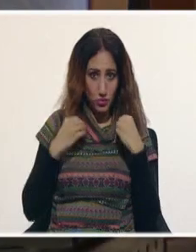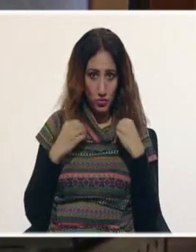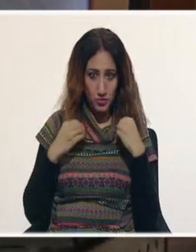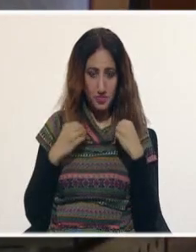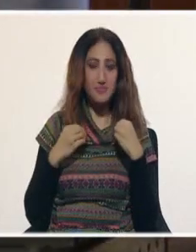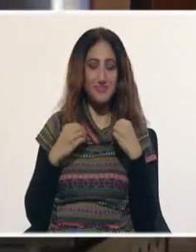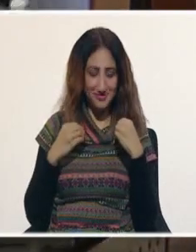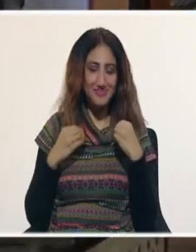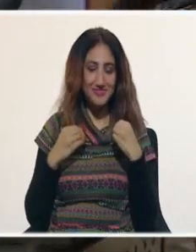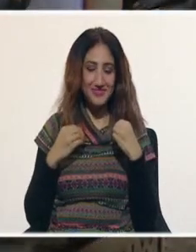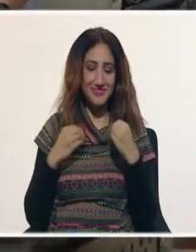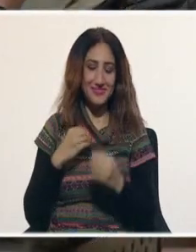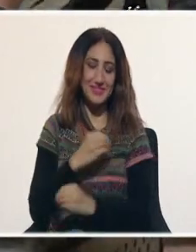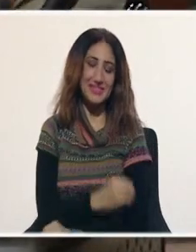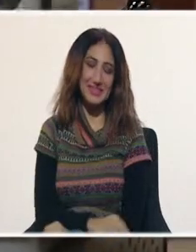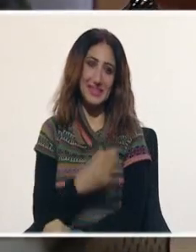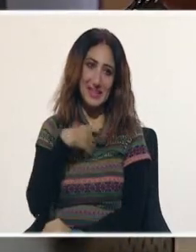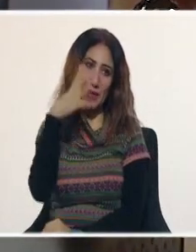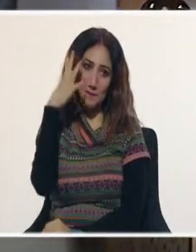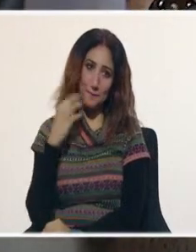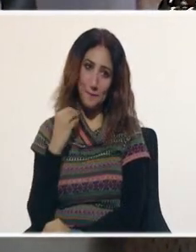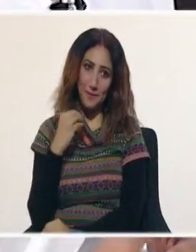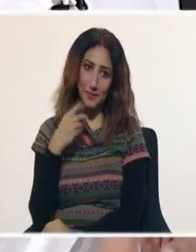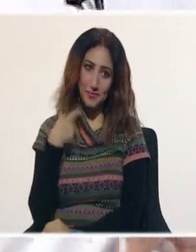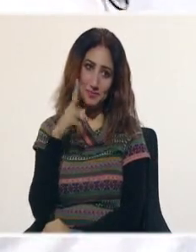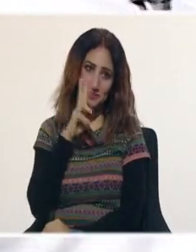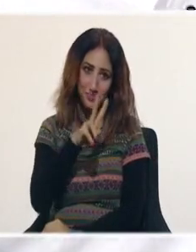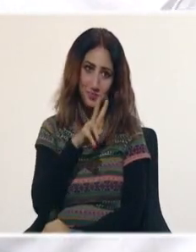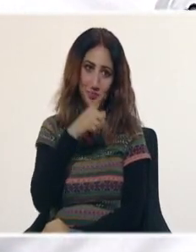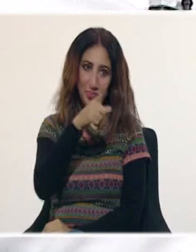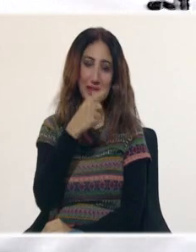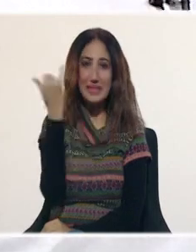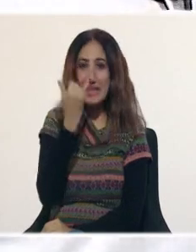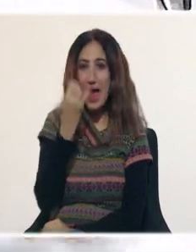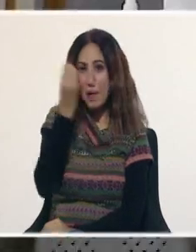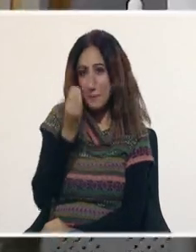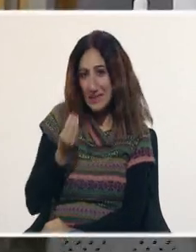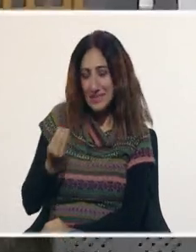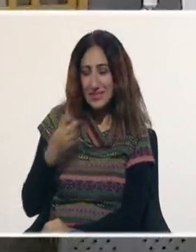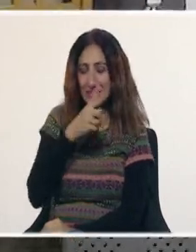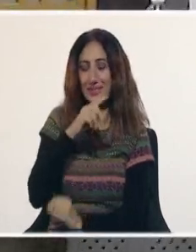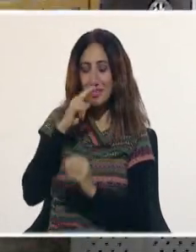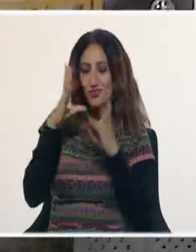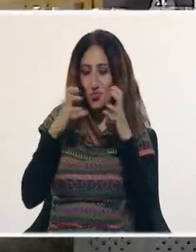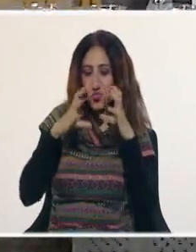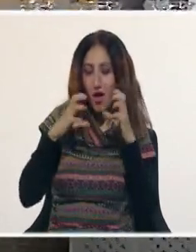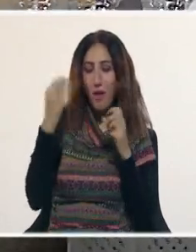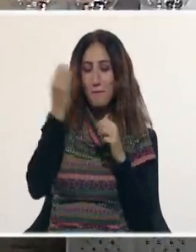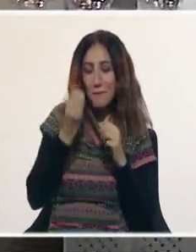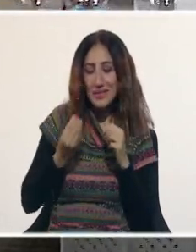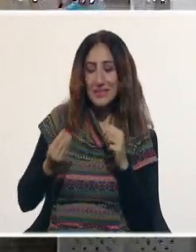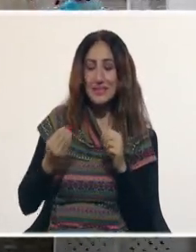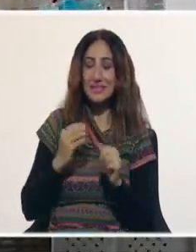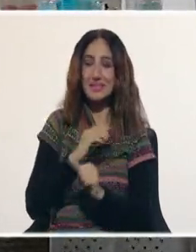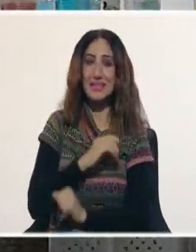انا مبسوط اكتر ان انا مع حضرتك. انا مستمتع جدا بطريقتك وباسلوبك وبالبرزنتيشن الشباب الجميل والشغل الجميل اللي انتوا